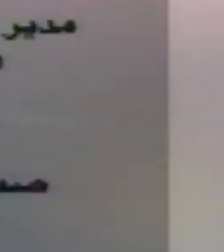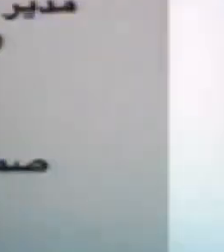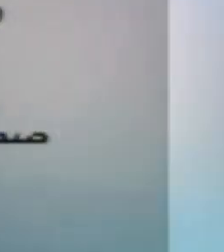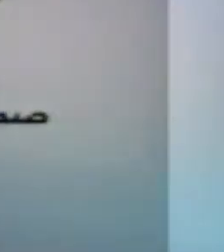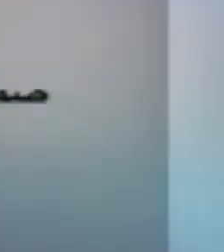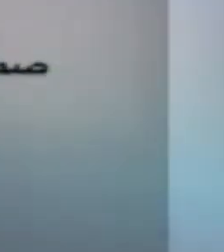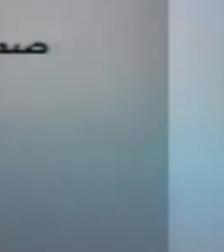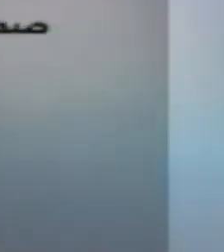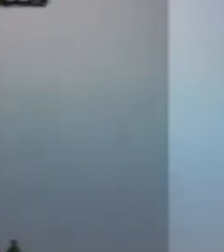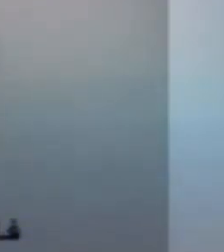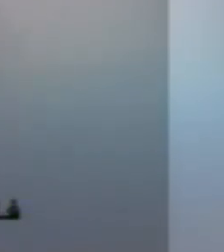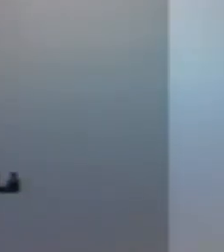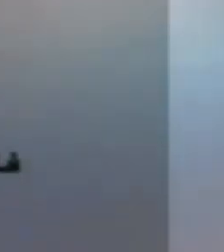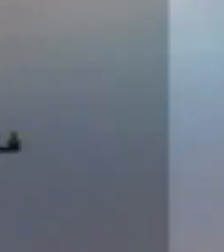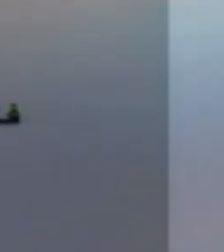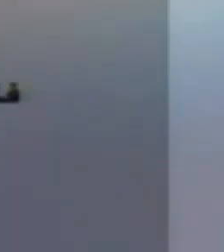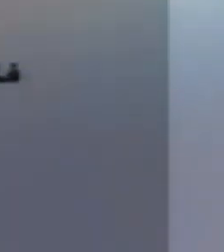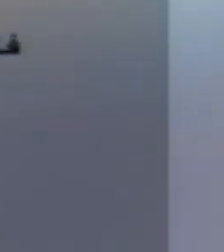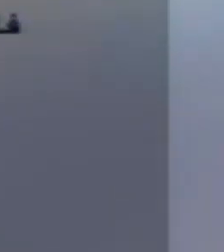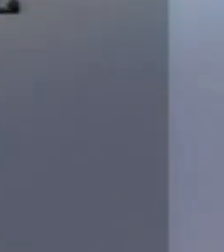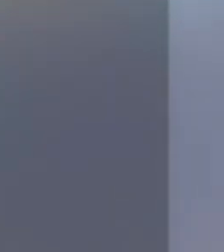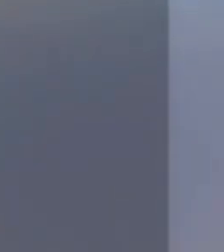التحيات ه